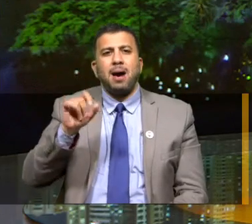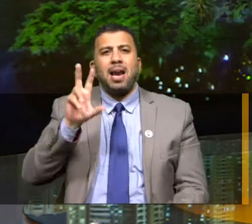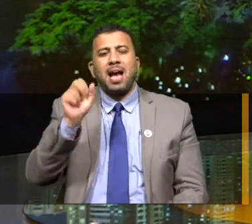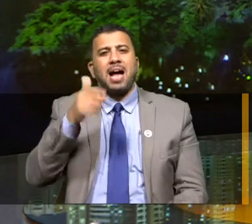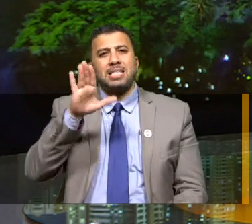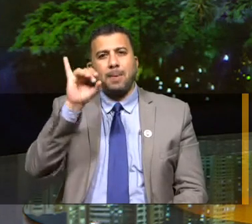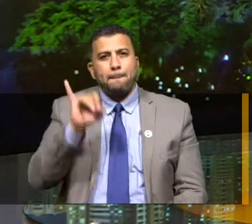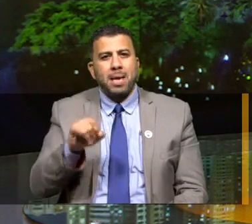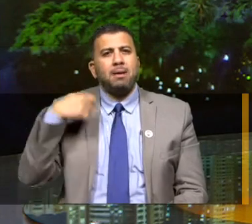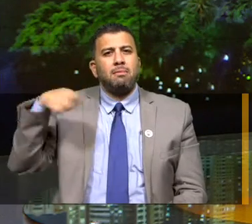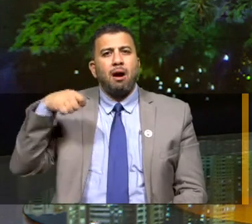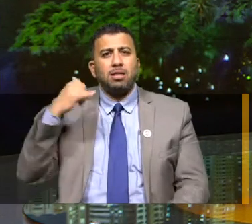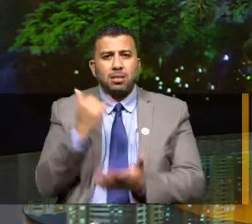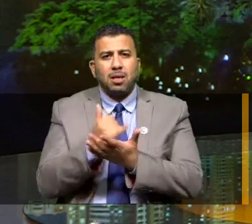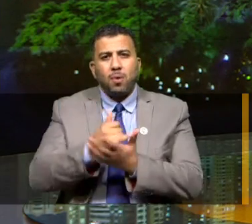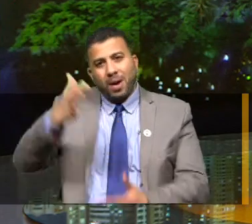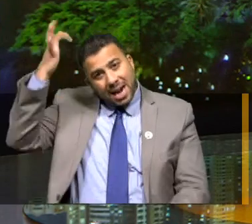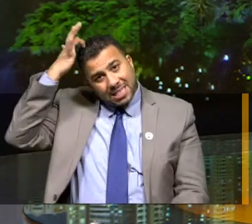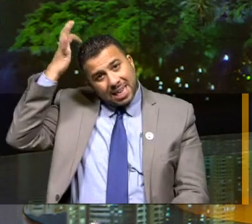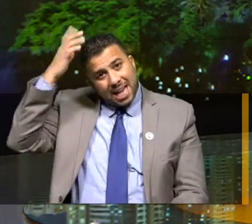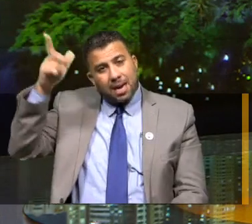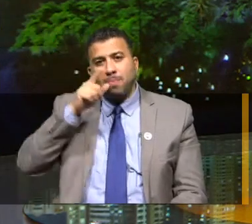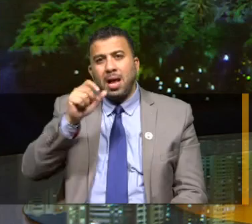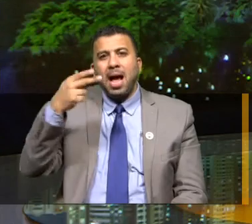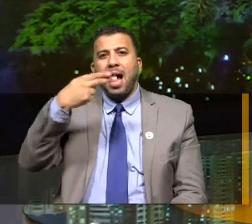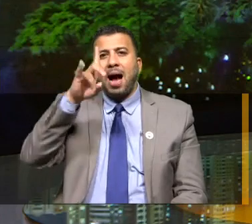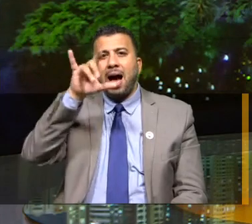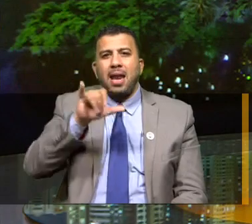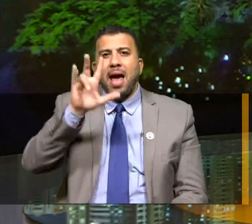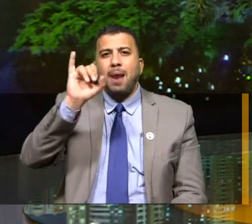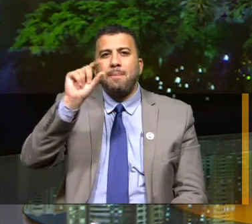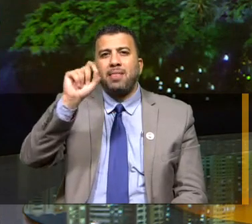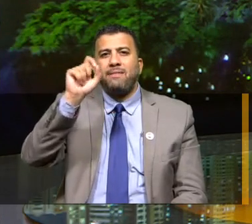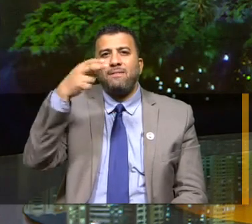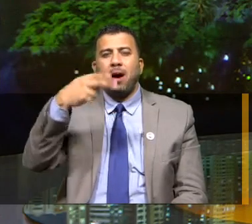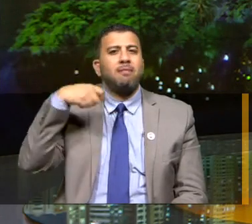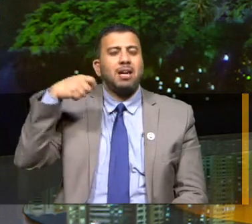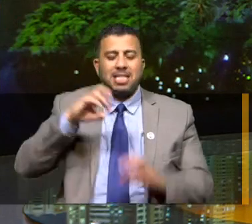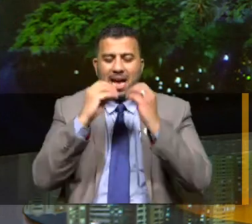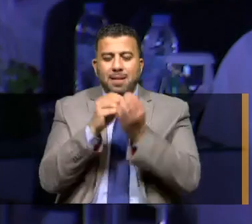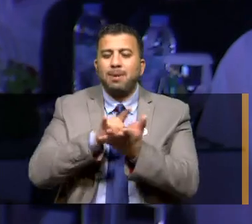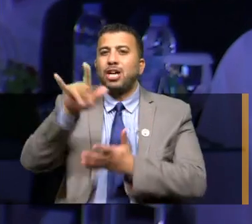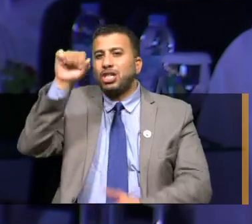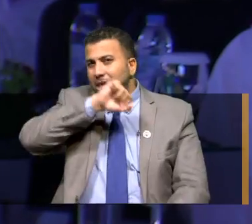رئيس دائرة الطيران المدني برأس الخيمة، وسعادة علي المدفع رئيس هيئة مطار الشارقة الدولي.